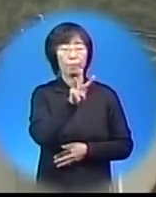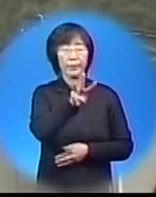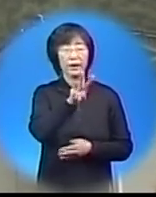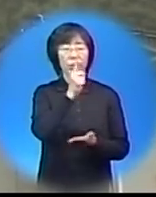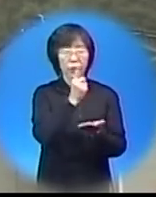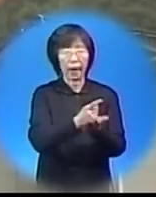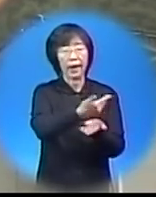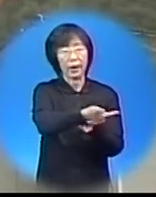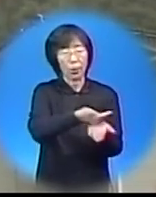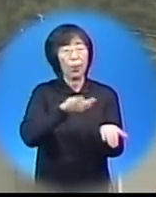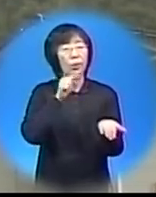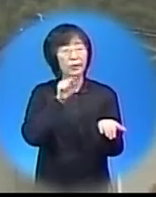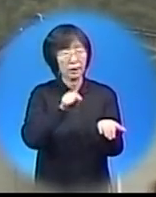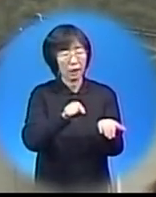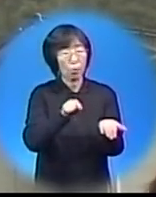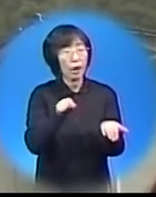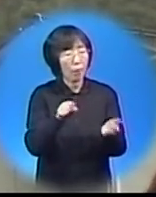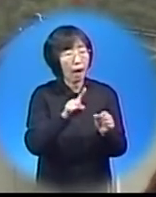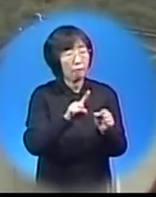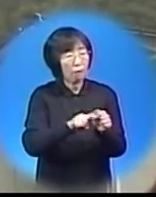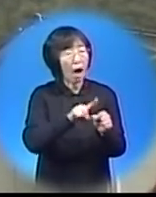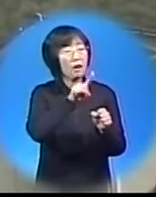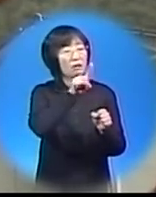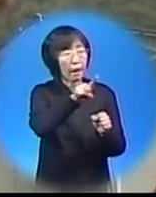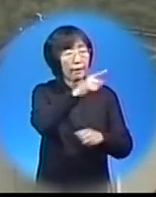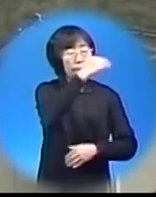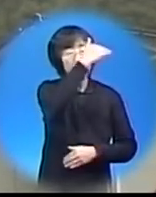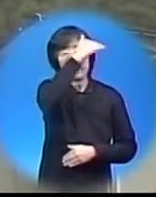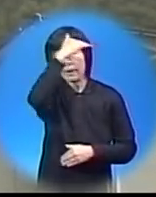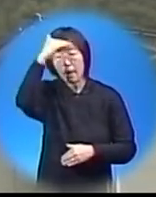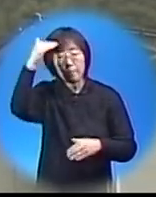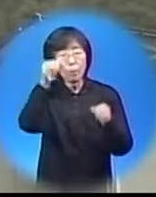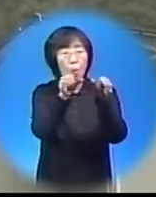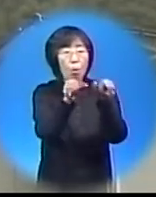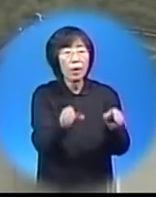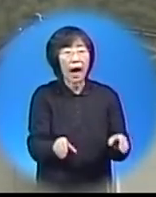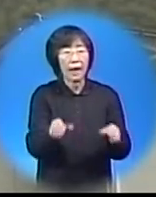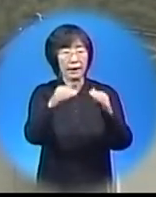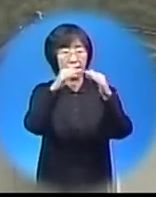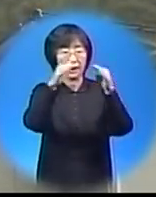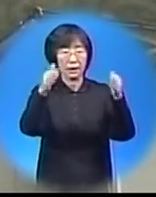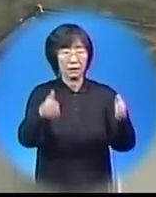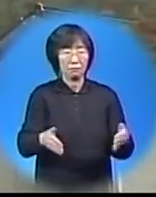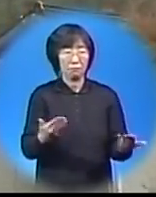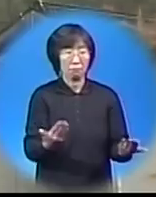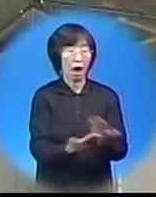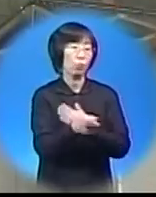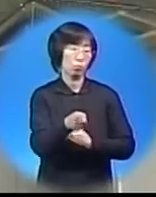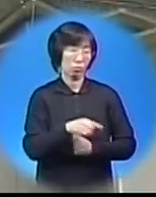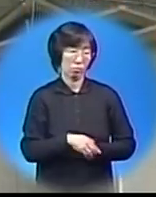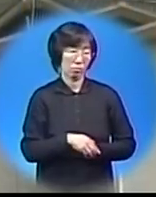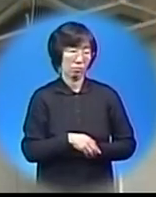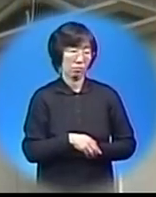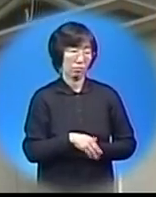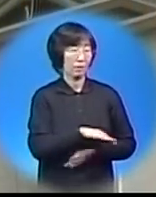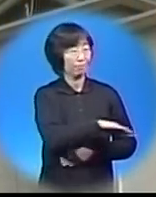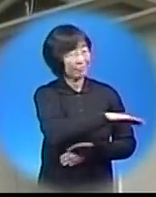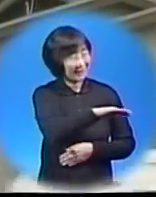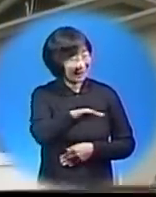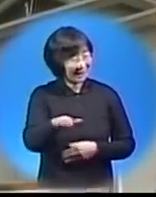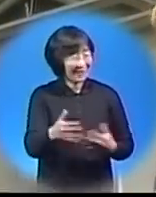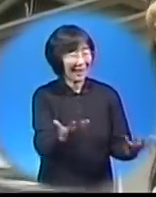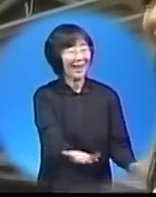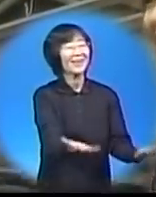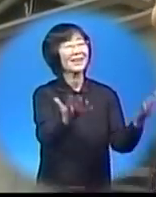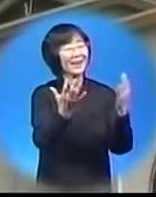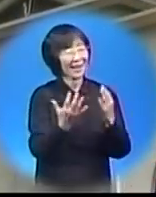れども、3橋脚だけ残しました。で、それこれは、来年にまた展望台になりますから、また